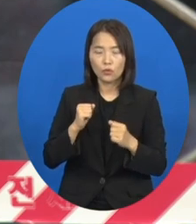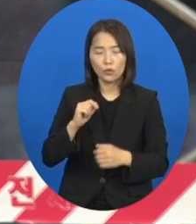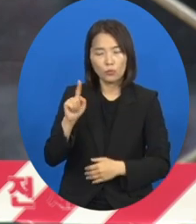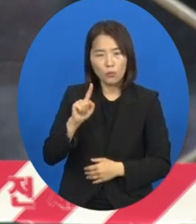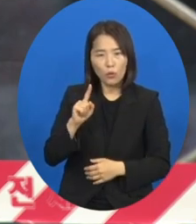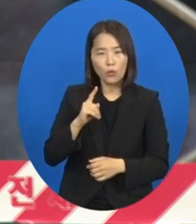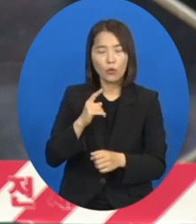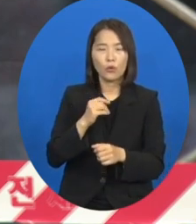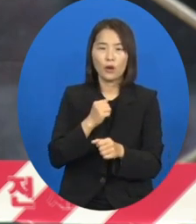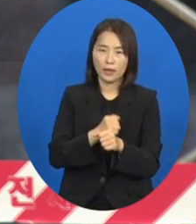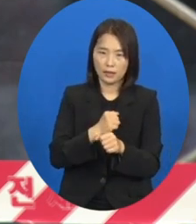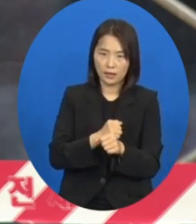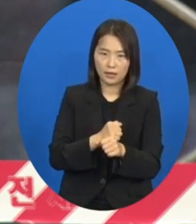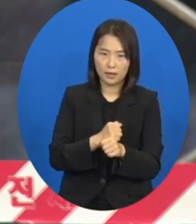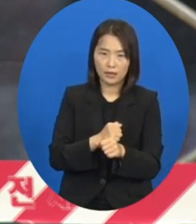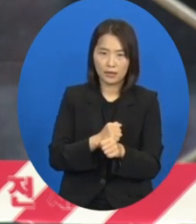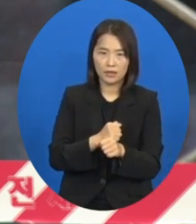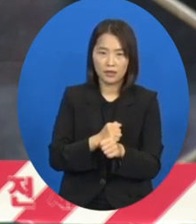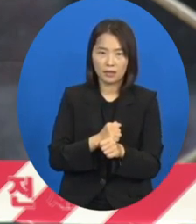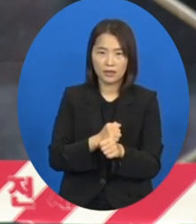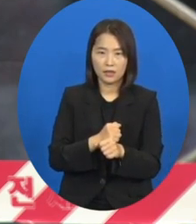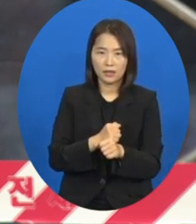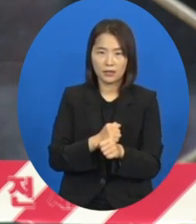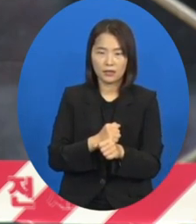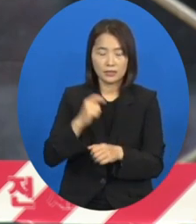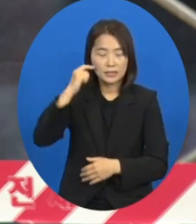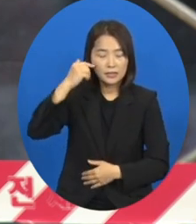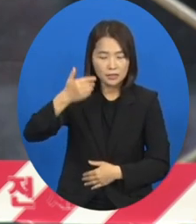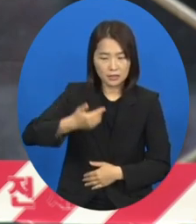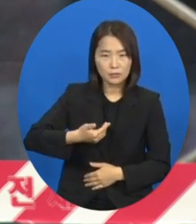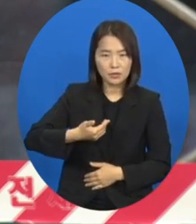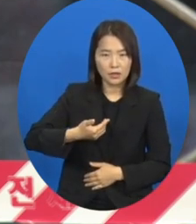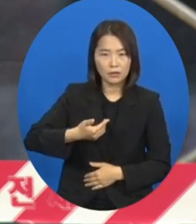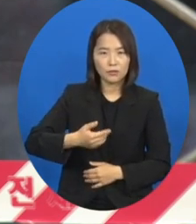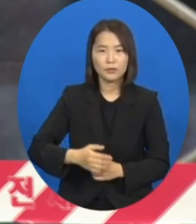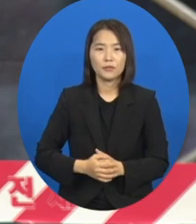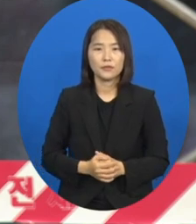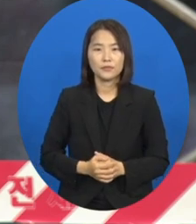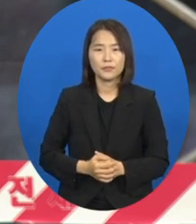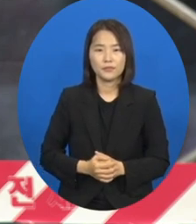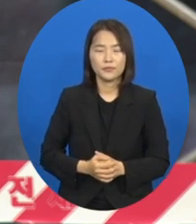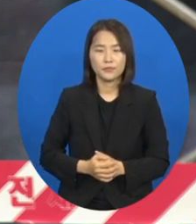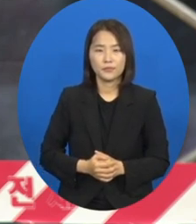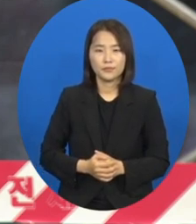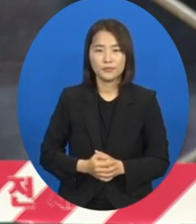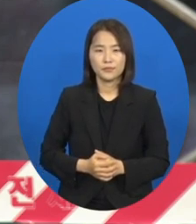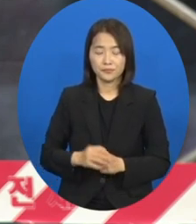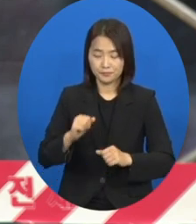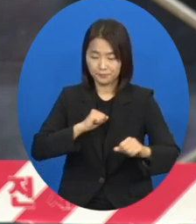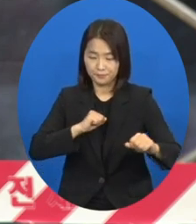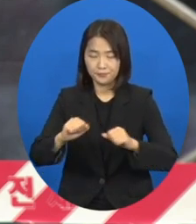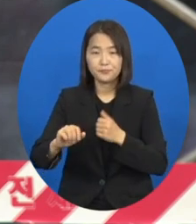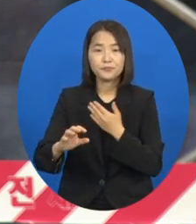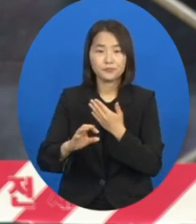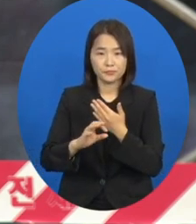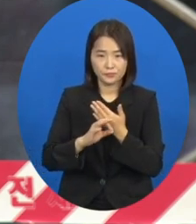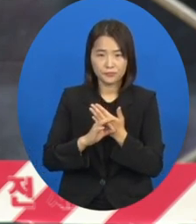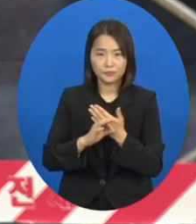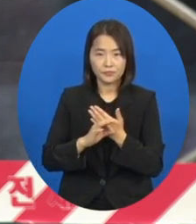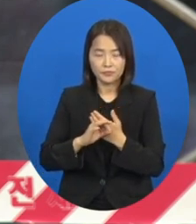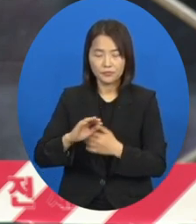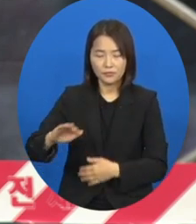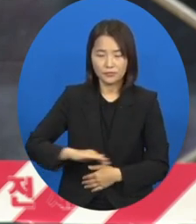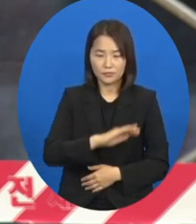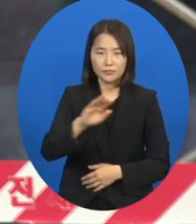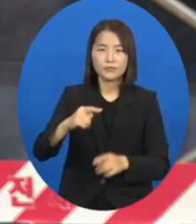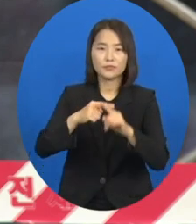하였는가? 이 질문 앞에 날마다 서면서 그렇게 나아간다면 우리 교회를